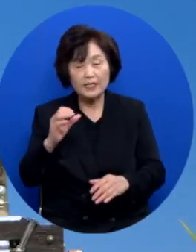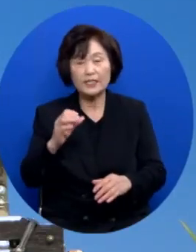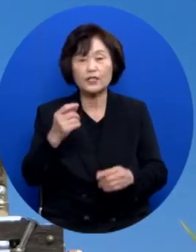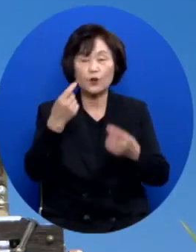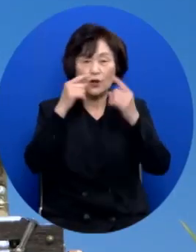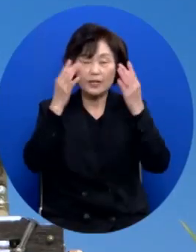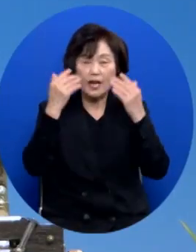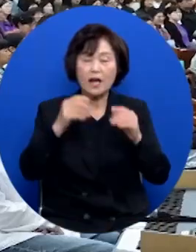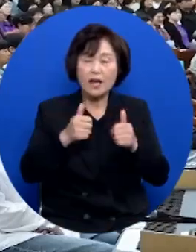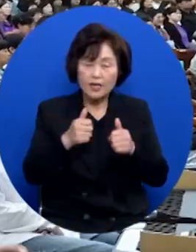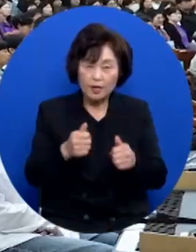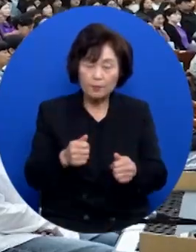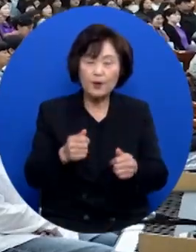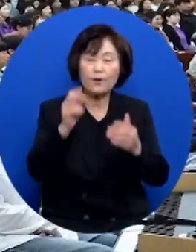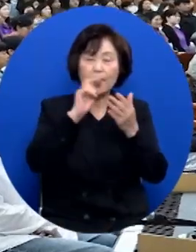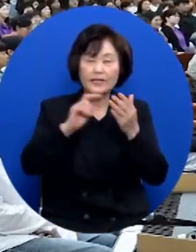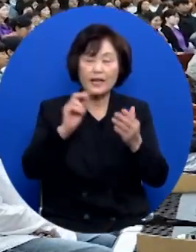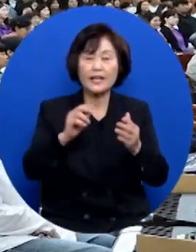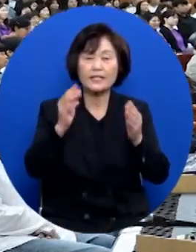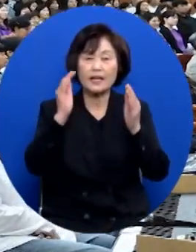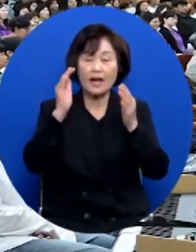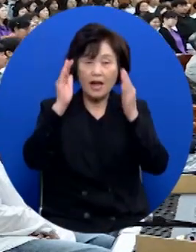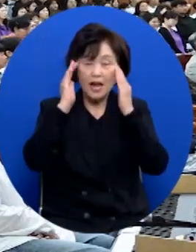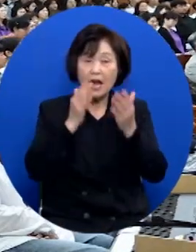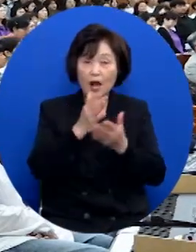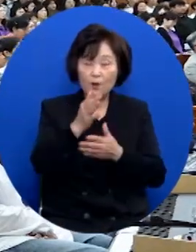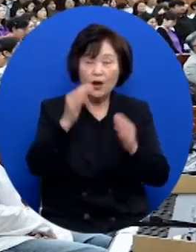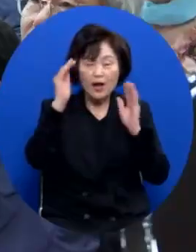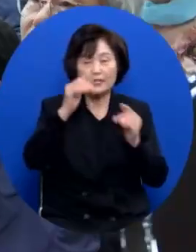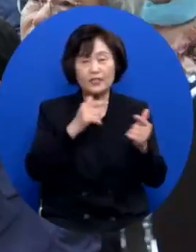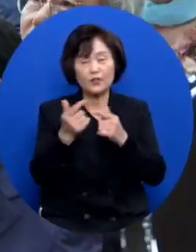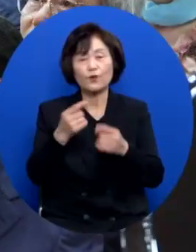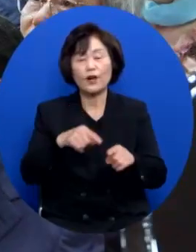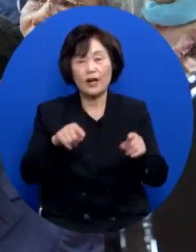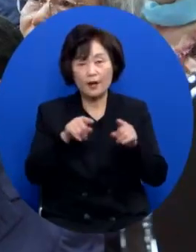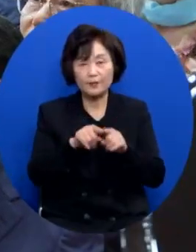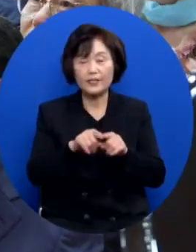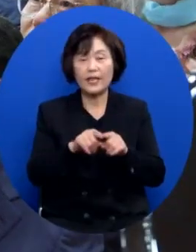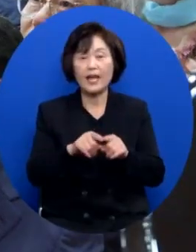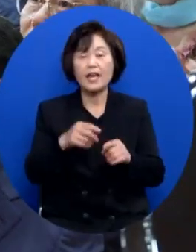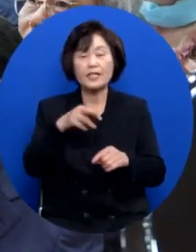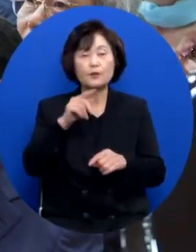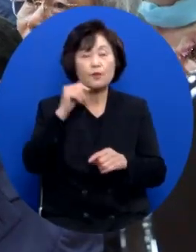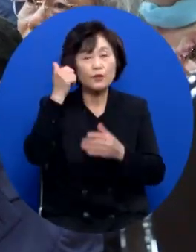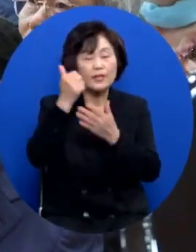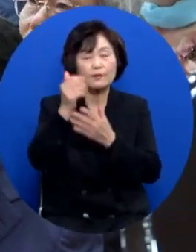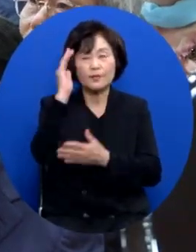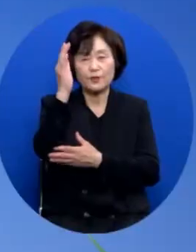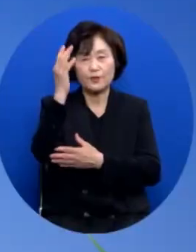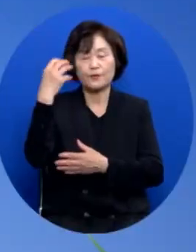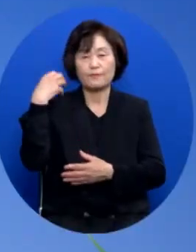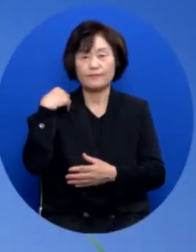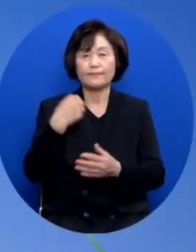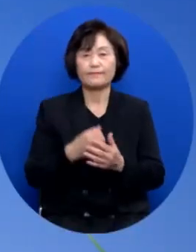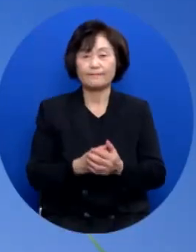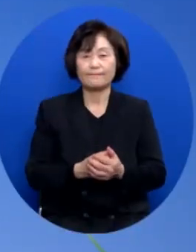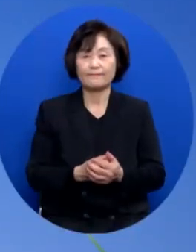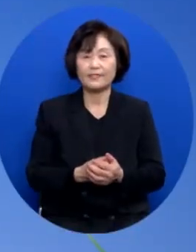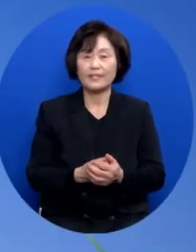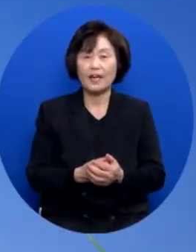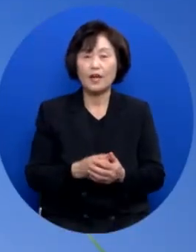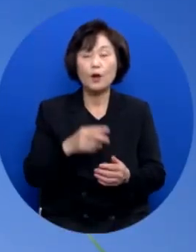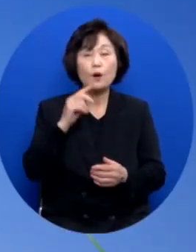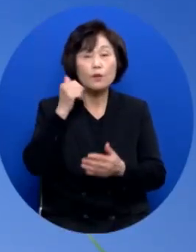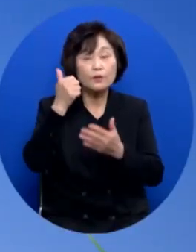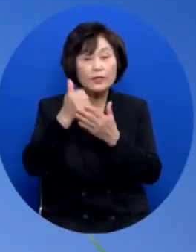전주대 경배와 찬양학과 학생들이 참석한 가운데 신해가 푸른나무교회 신용백 목사가 설교를 전했습니다. 신